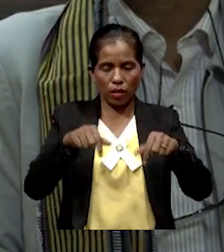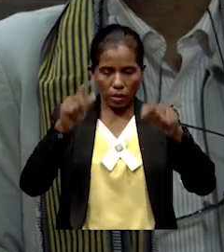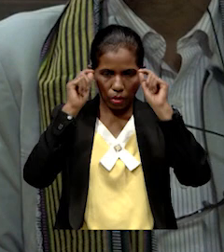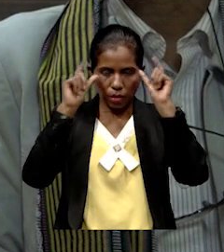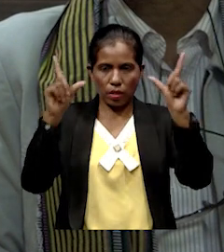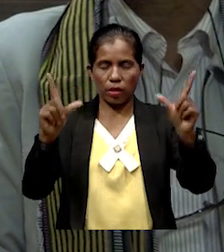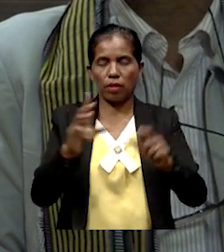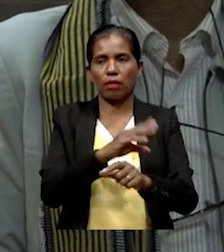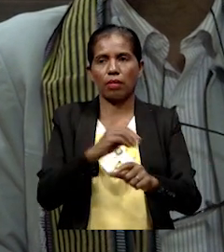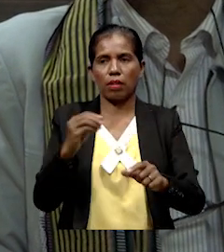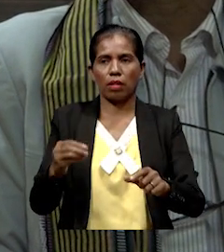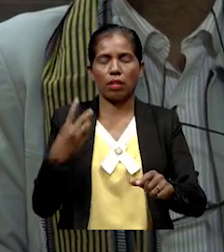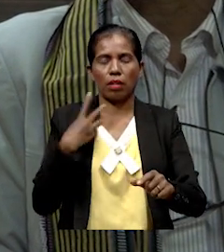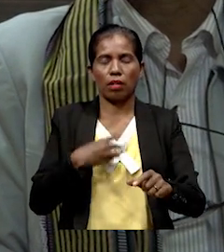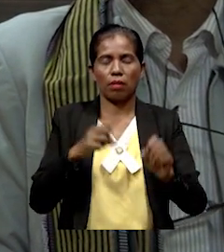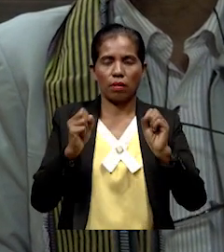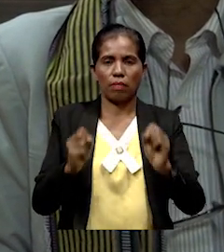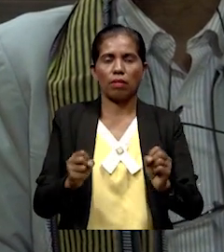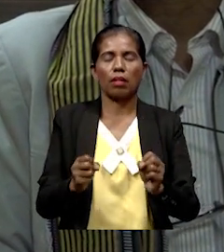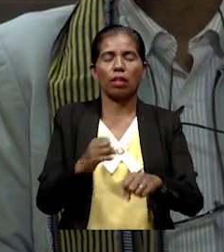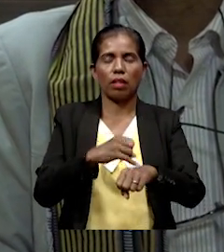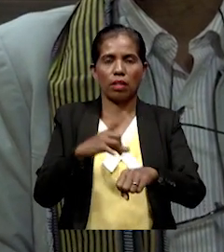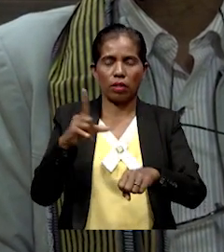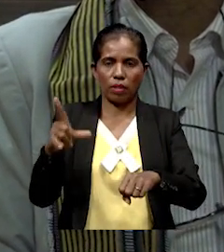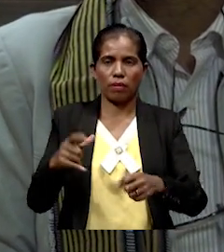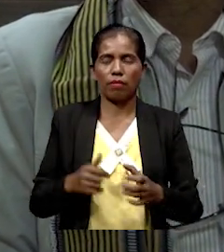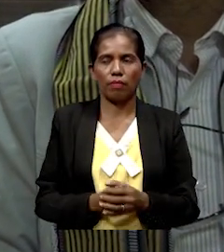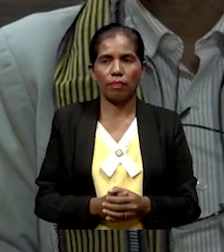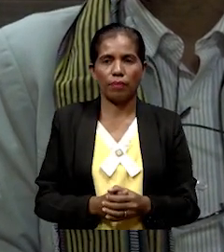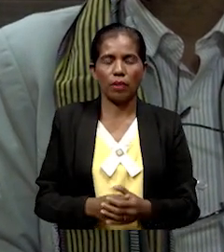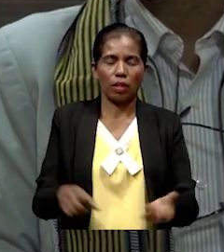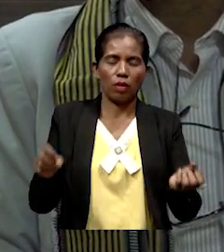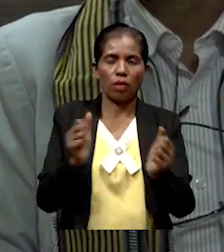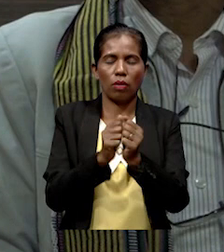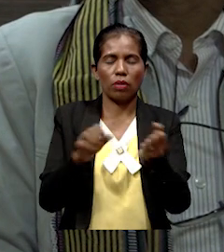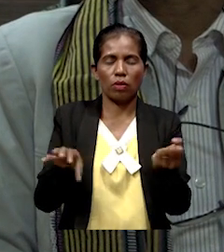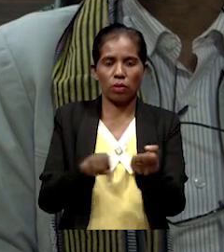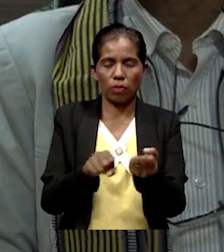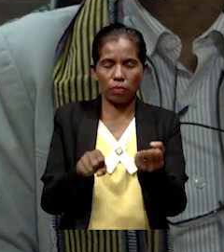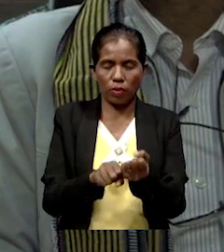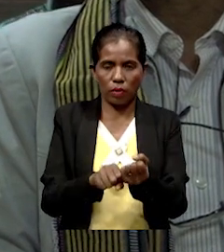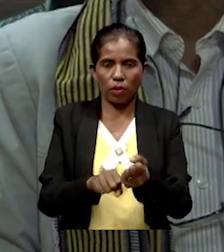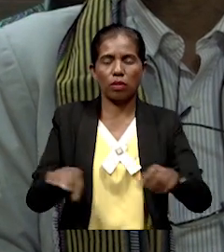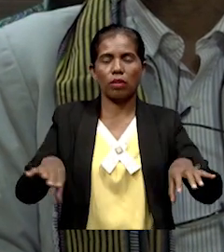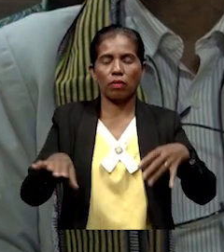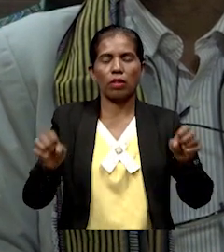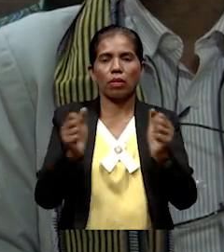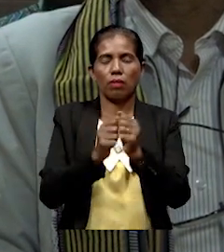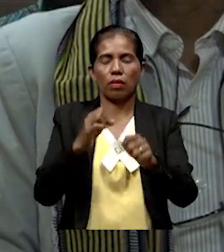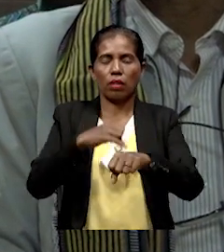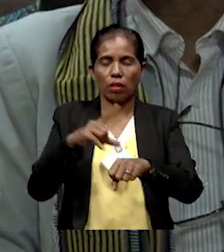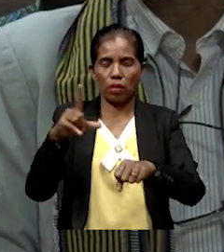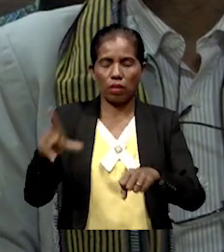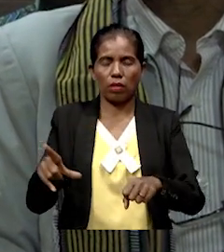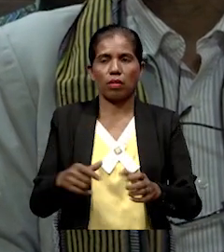dalam memperoleh akreditasi internasional tadi dengan dukungan kerjasama internasional ini diri